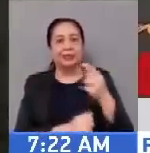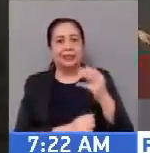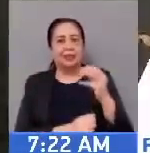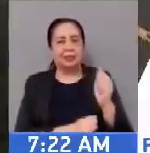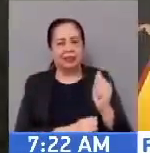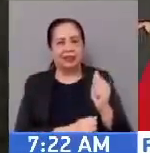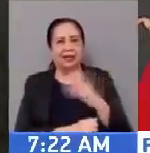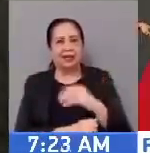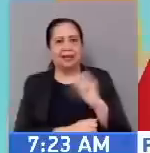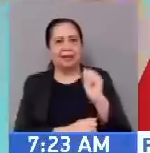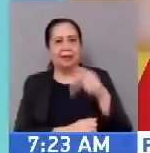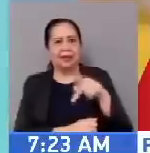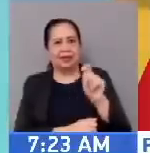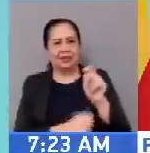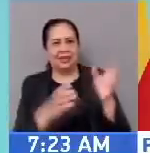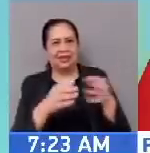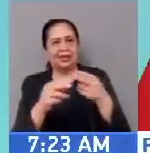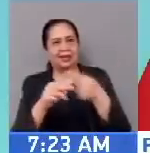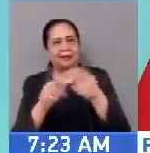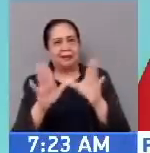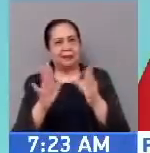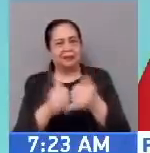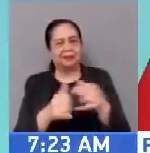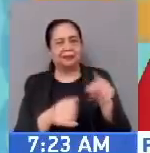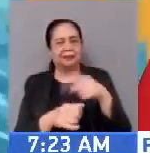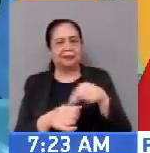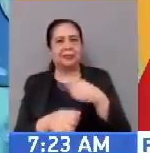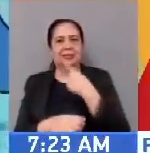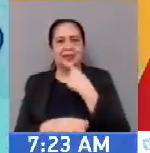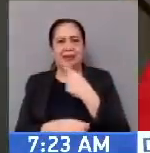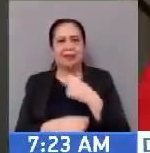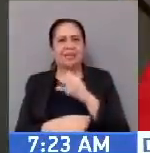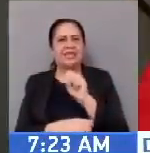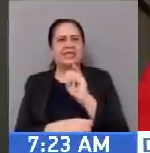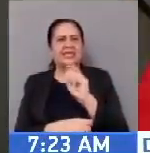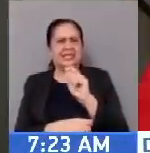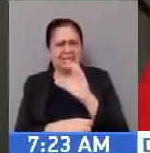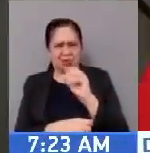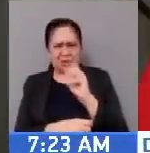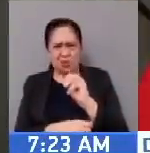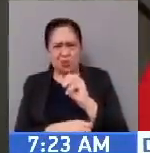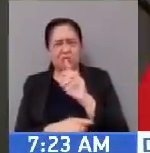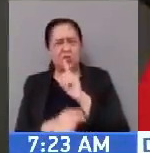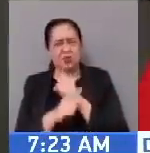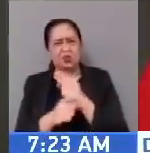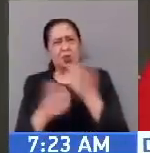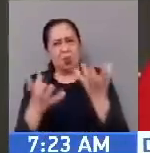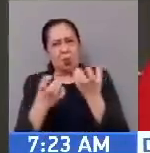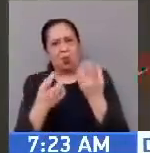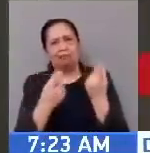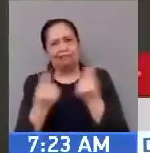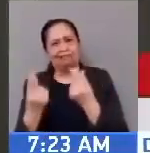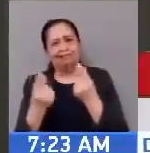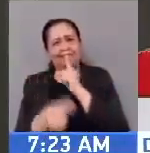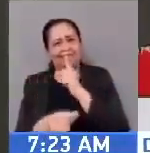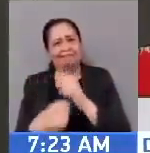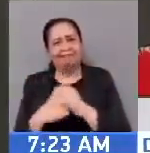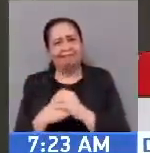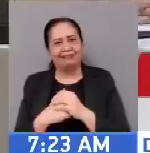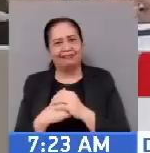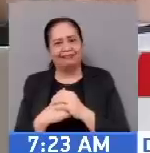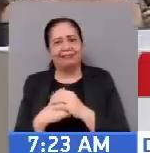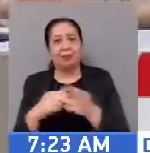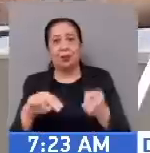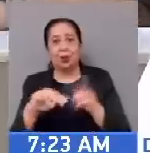na mangyayari sa amin. Sabi ko nga, sitcom pa. Ito yung isa sa mga gusto kong ginagawa talaga. Bonus pa dahil kasama ko